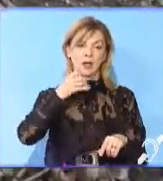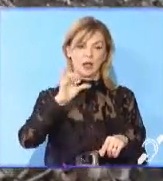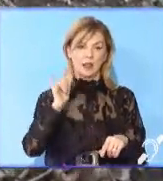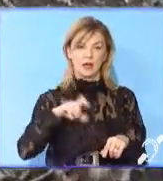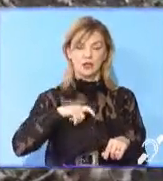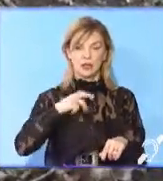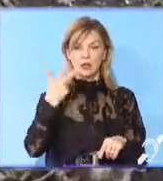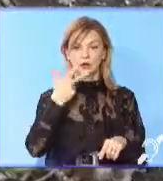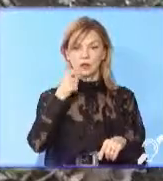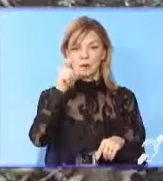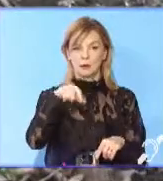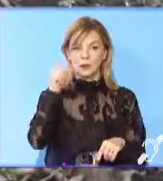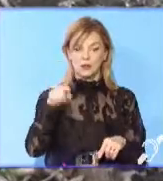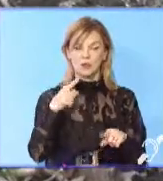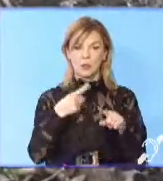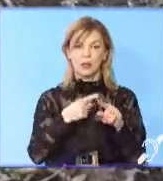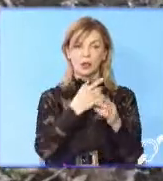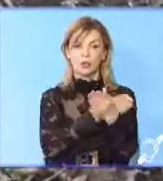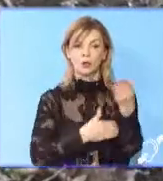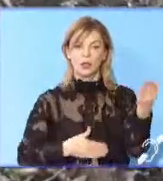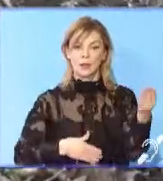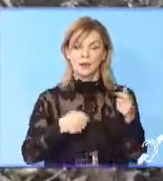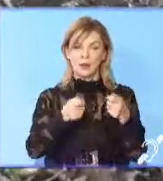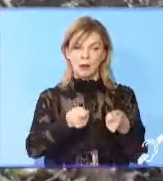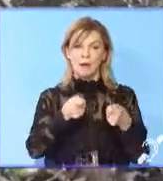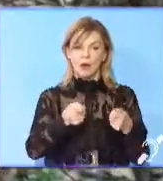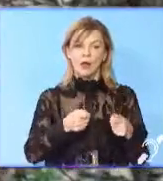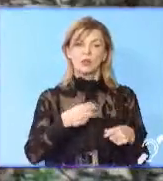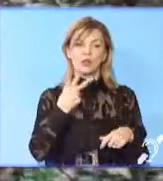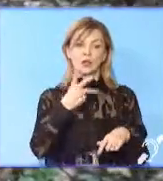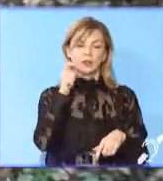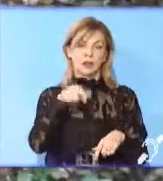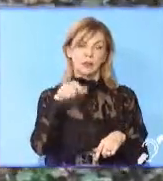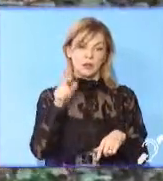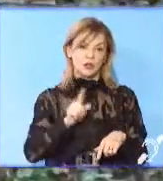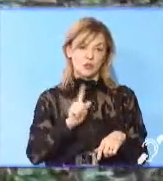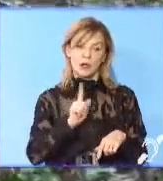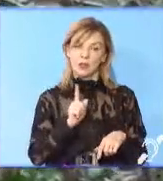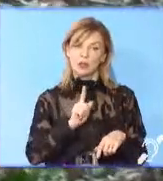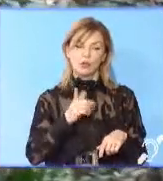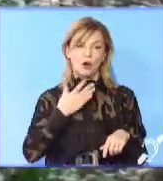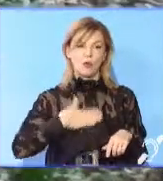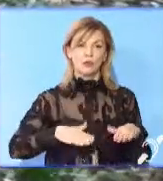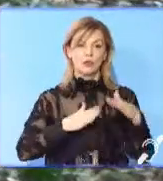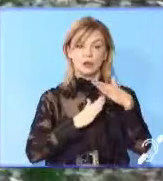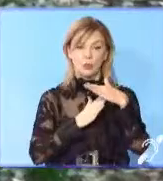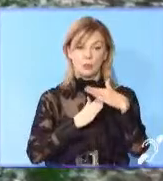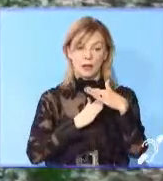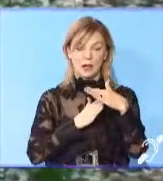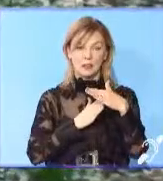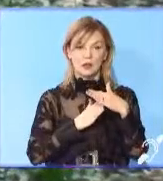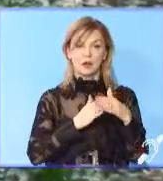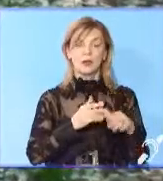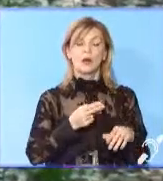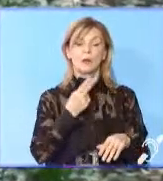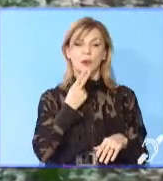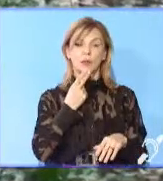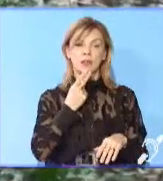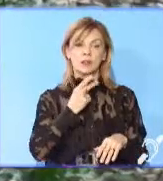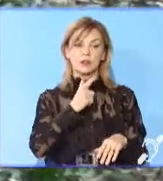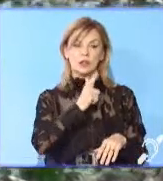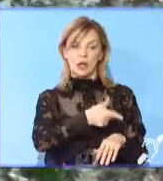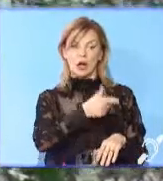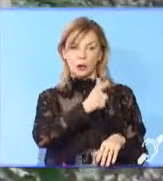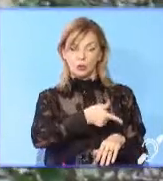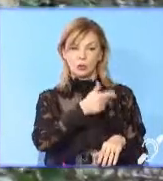3 persoane plini cu material lemnos. Întrucât cele 3 persoane nu s-au supus somațiilor polițiștilor de a opri, oamenii